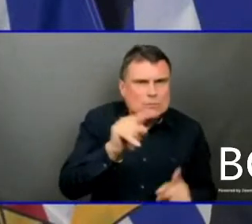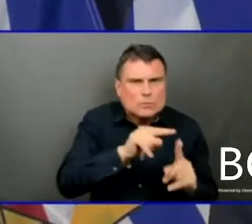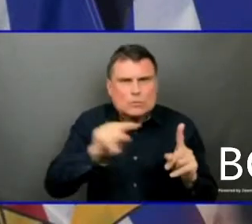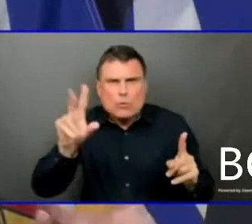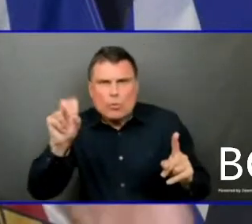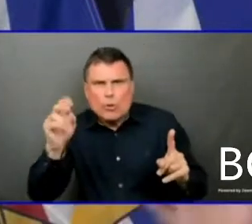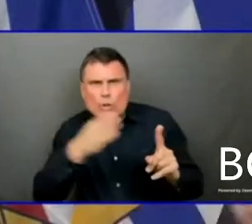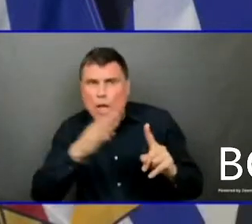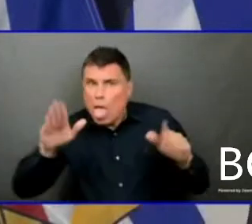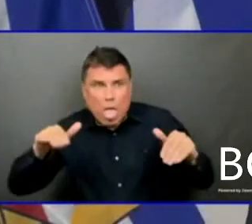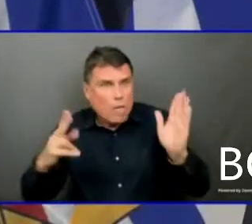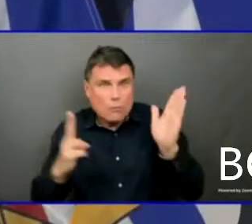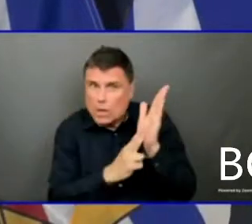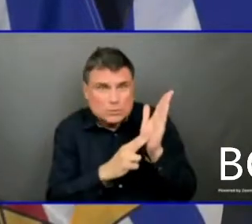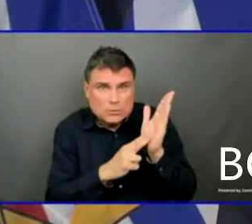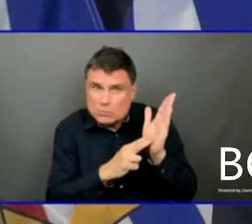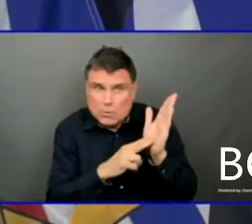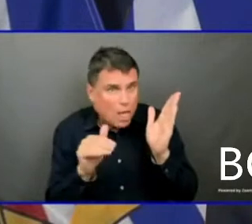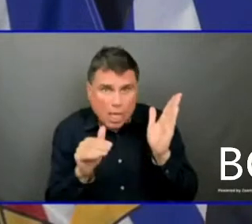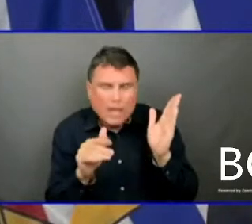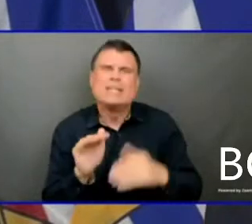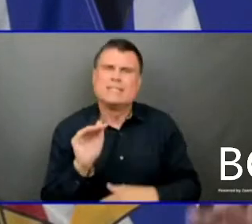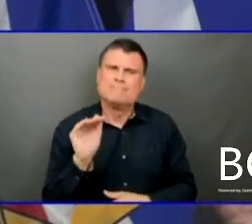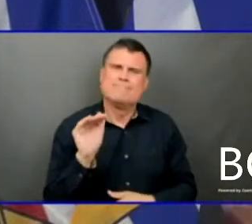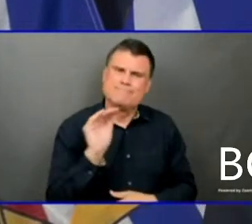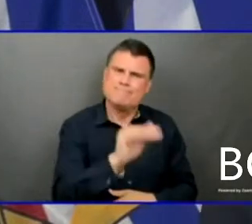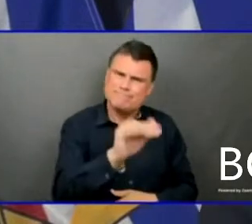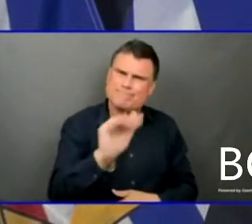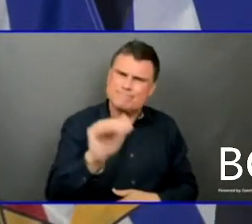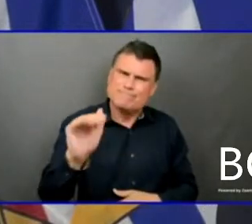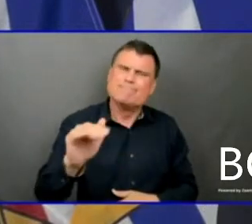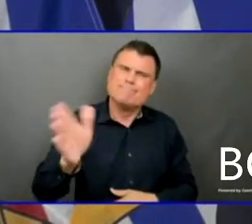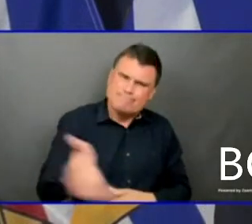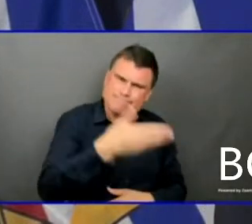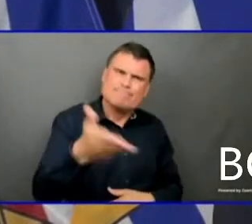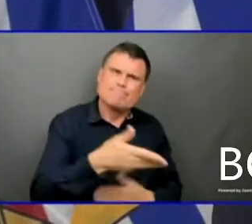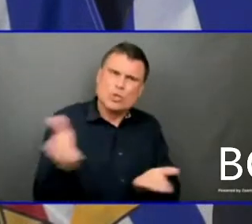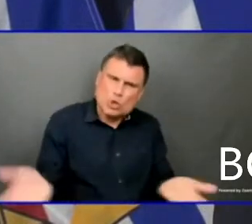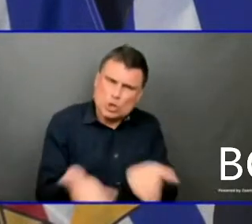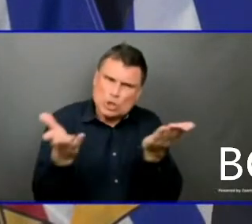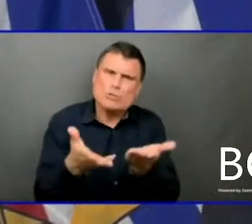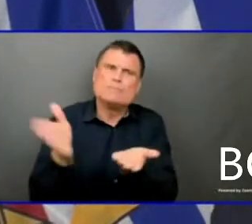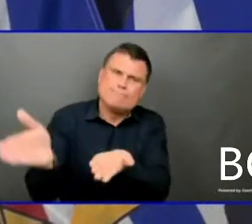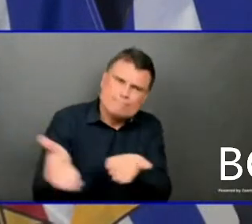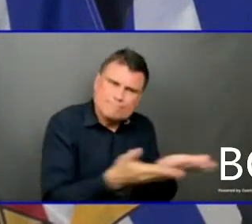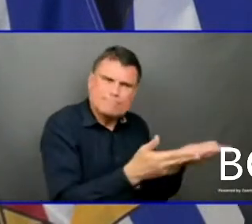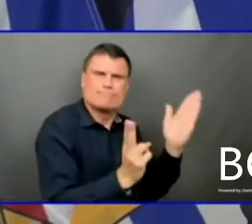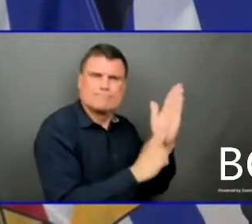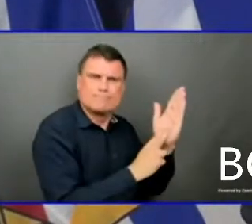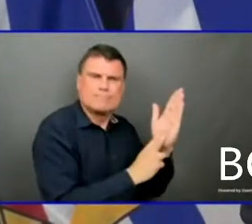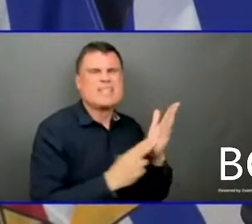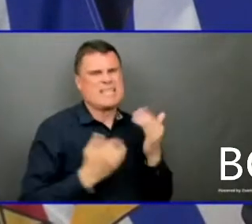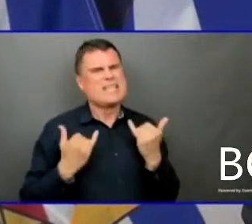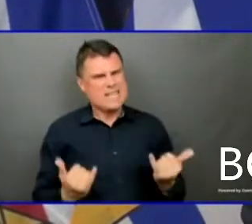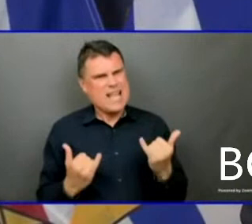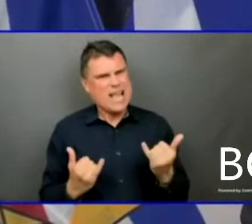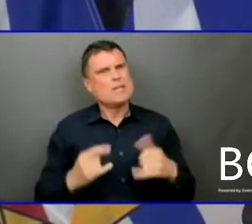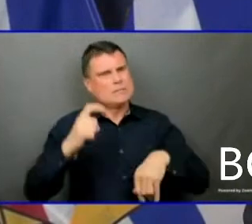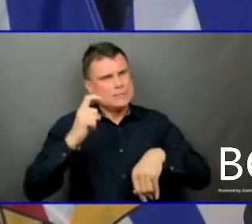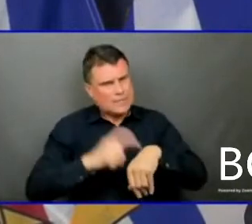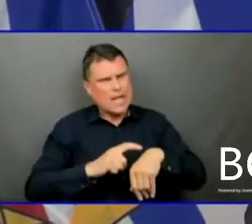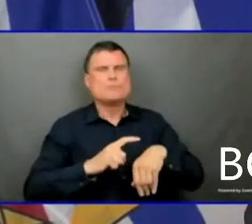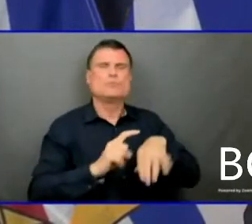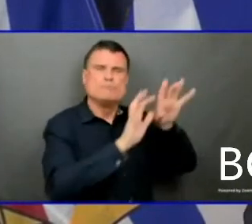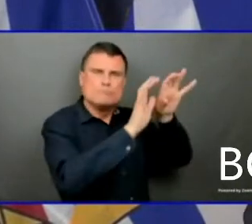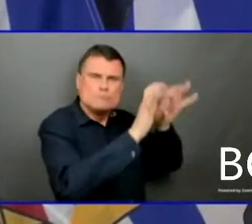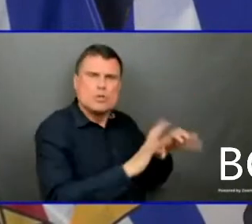你来预约就是这样。预约的话呢，各个城市各个点你都可以自己选